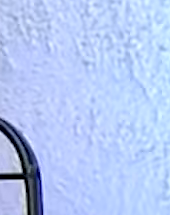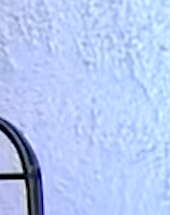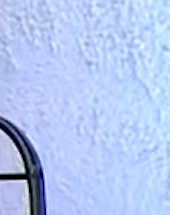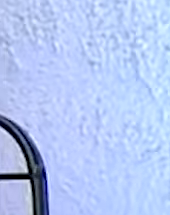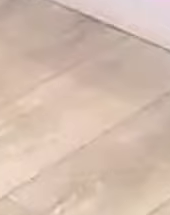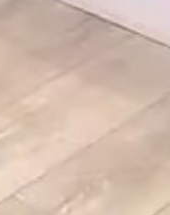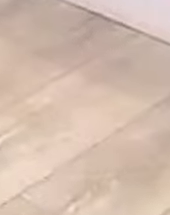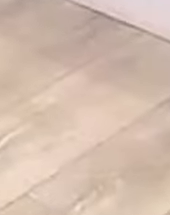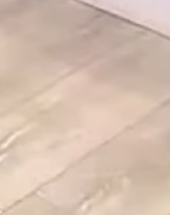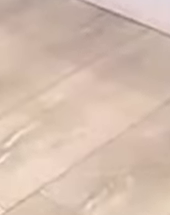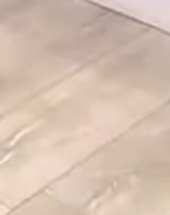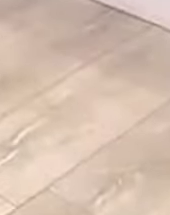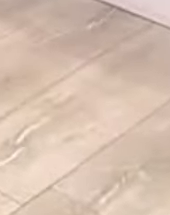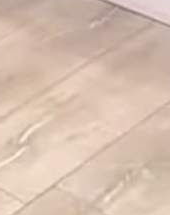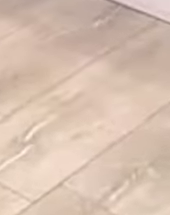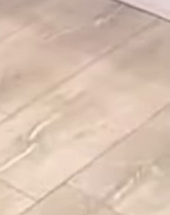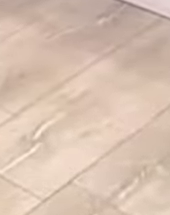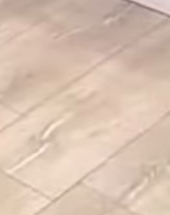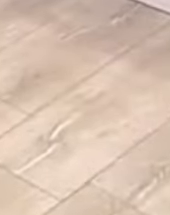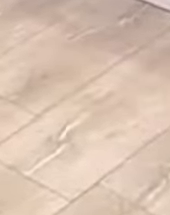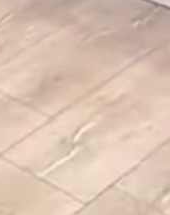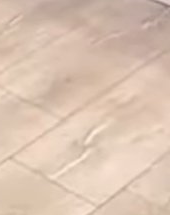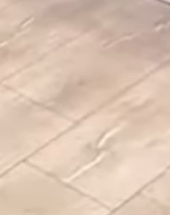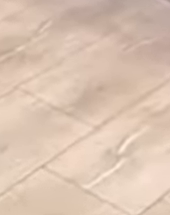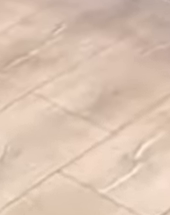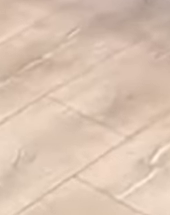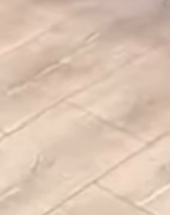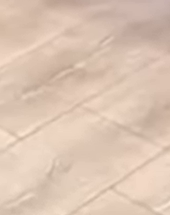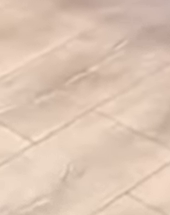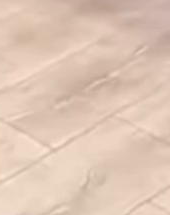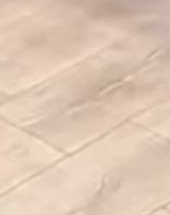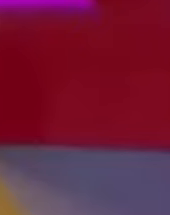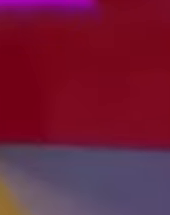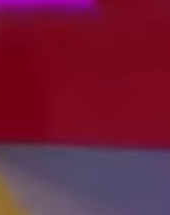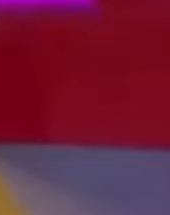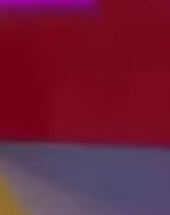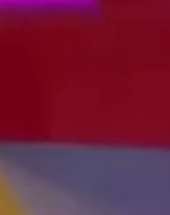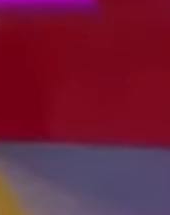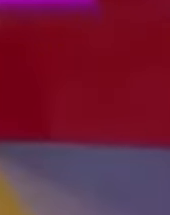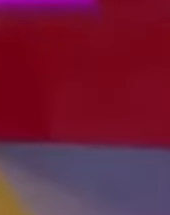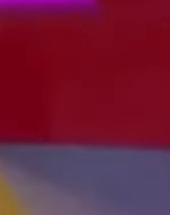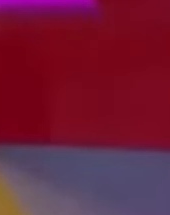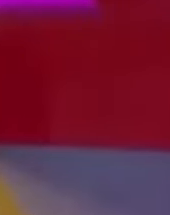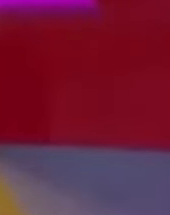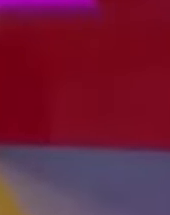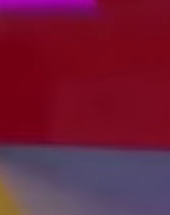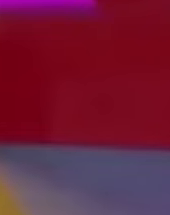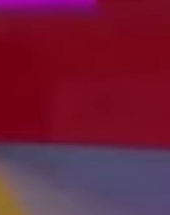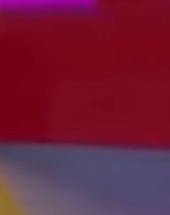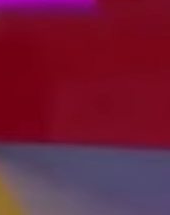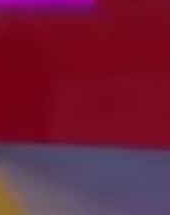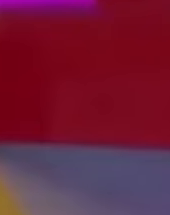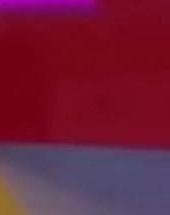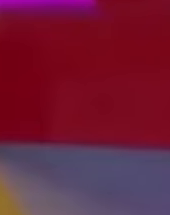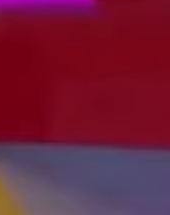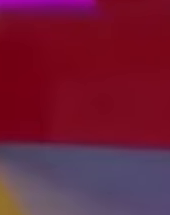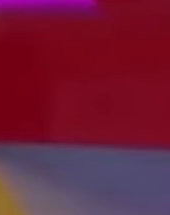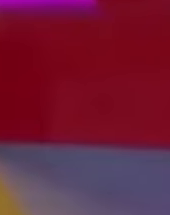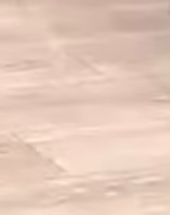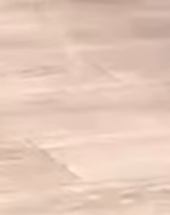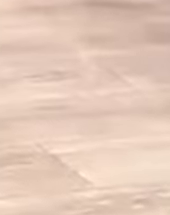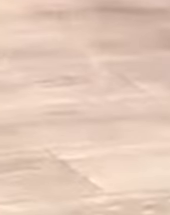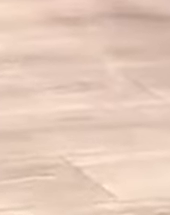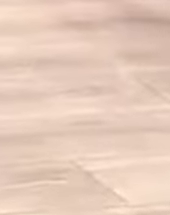stüdyodan çağırdım kim varsa gelmedi ya. Bu kadar mı korkutucuyum ya? Kalp doktoru olabilirim yani. Bir hocam bir şey söyleyeceksin işte. Diye korkuyorlar. Yani bir